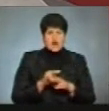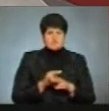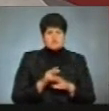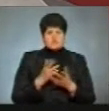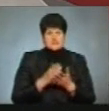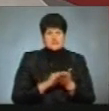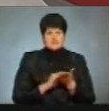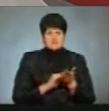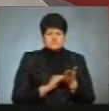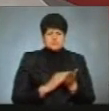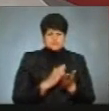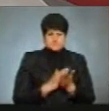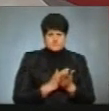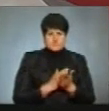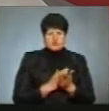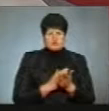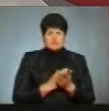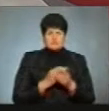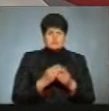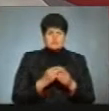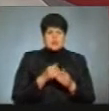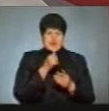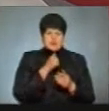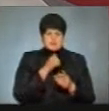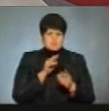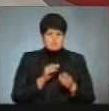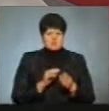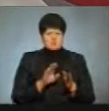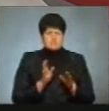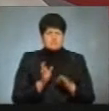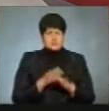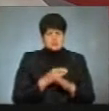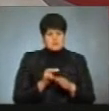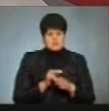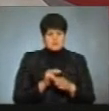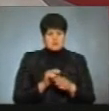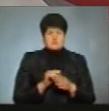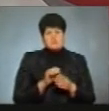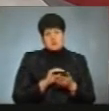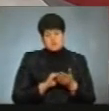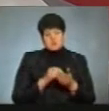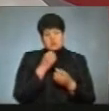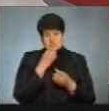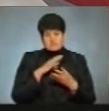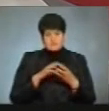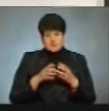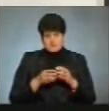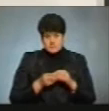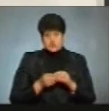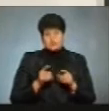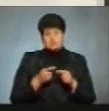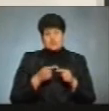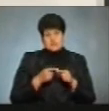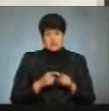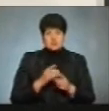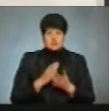які виставив експерт-технічний центр, тобто експерт. Після усунення порушень він пише позитивний висновок, що